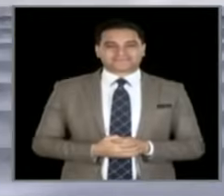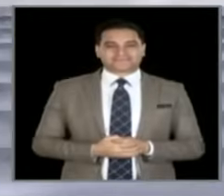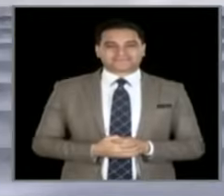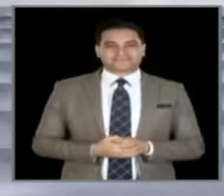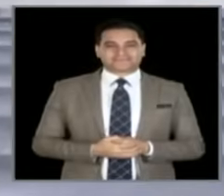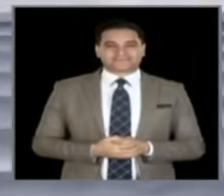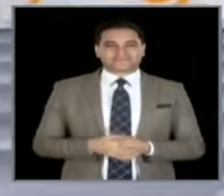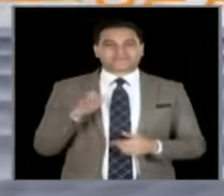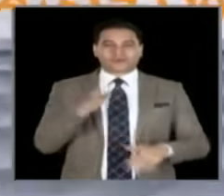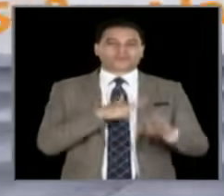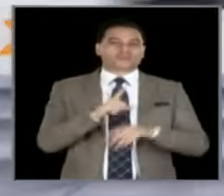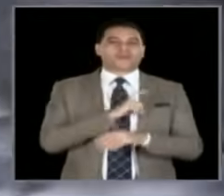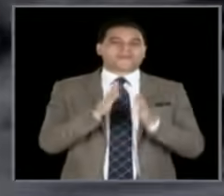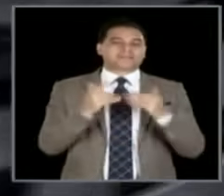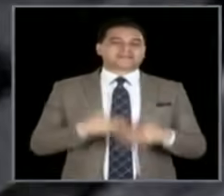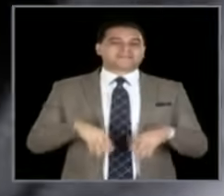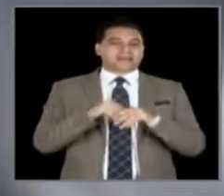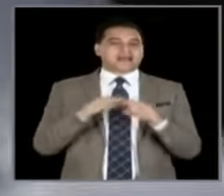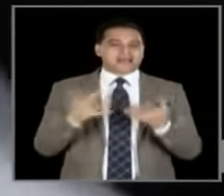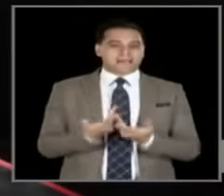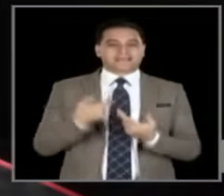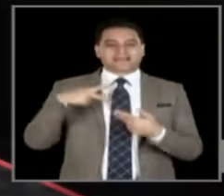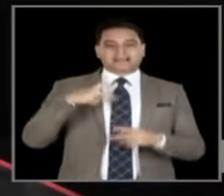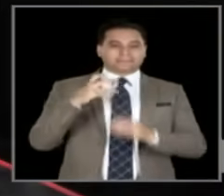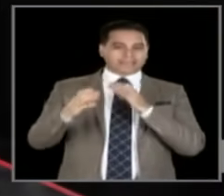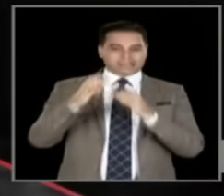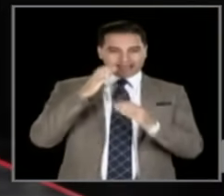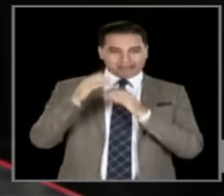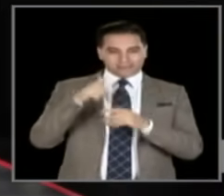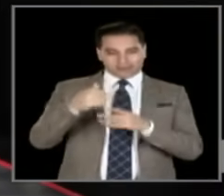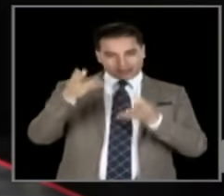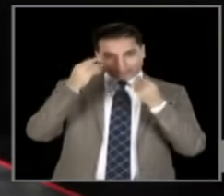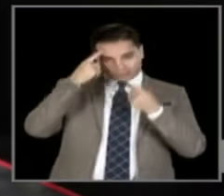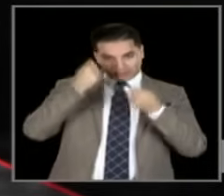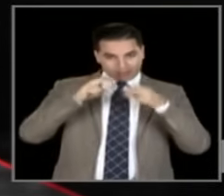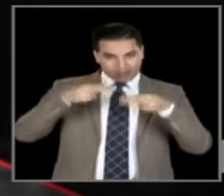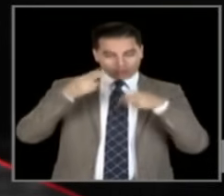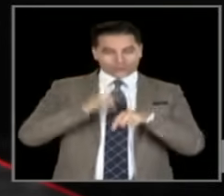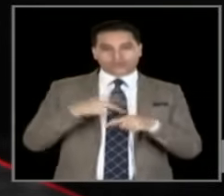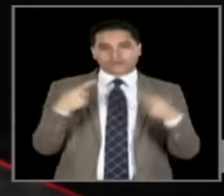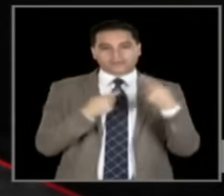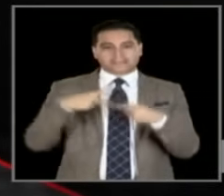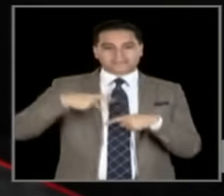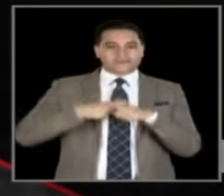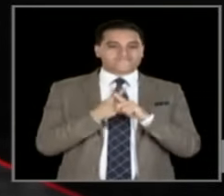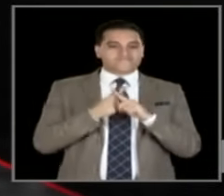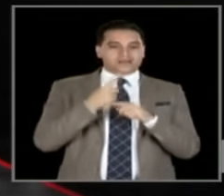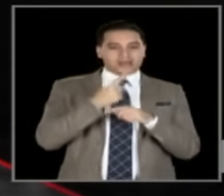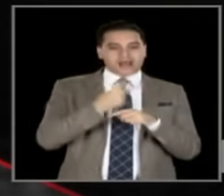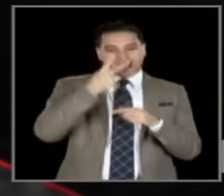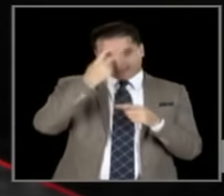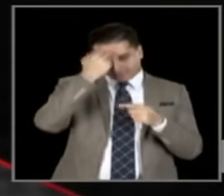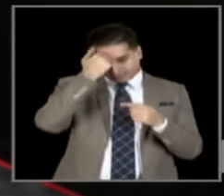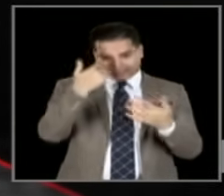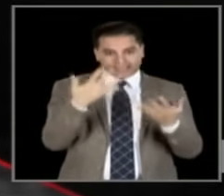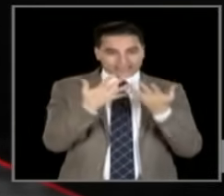والعباقره وبكده طلاب مصر جمعوا 80 نقطه في فقره تحت الضغط وضربات الجزاء وكل نقطه ب